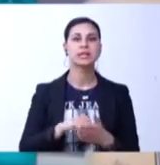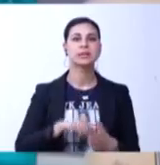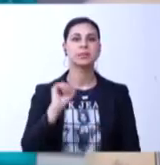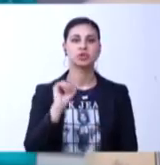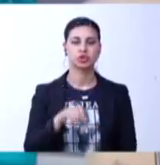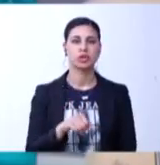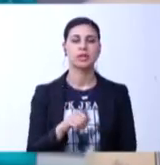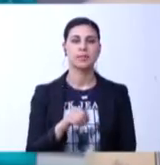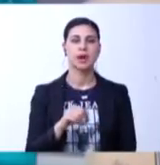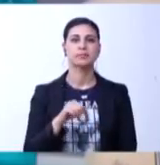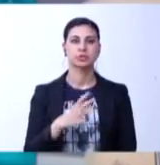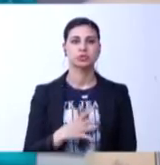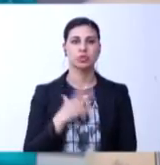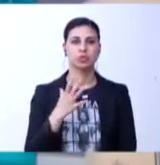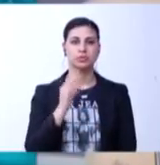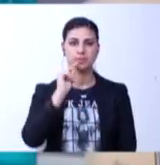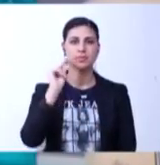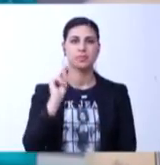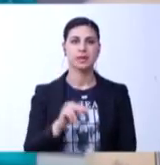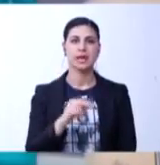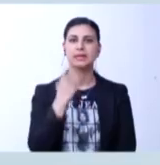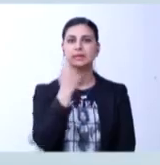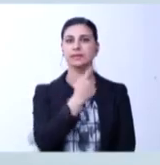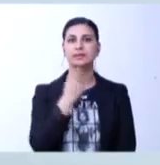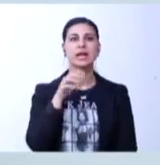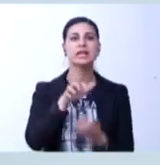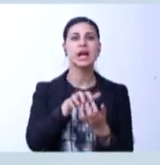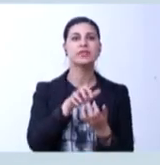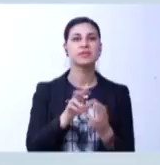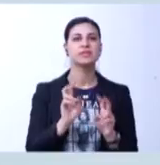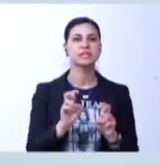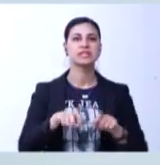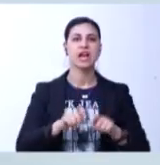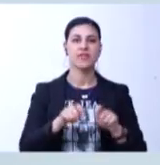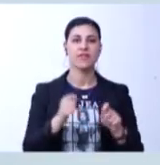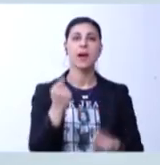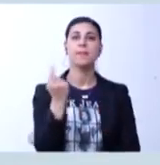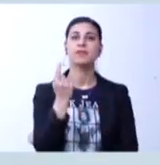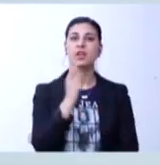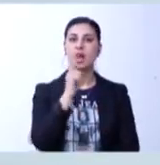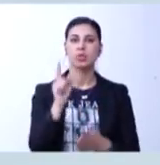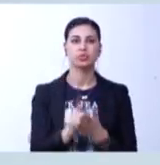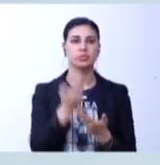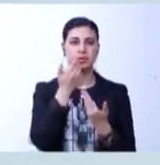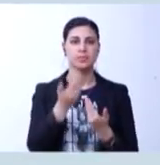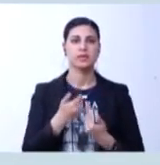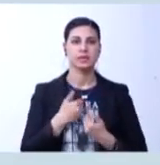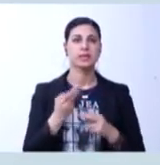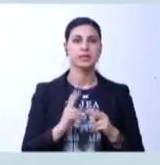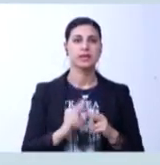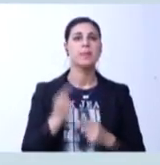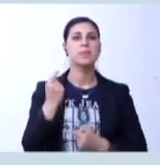შეიძლება განაპირობოს თანკბილვის დარღვევა. პირველი, რასაც აუცილებლად გვეკითხებიან, არის თუ არა